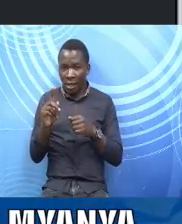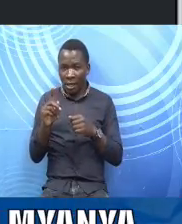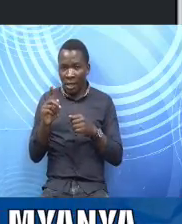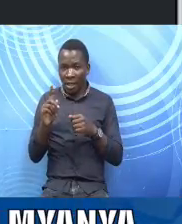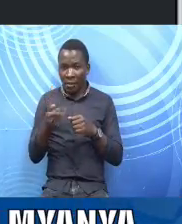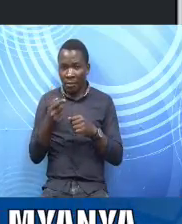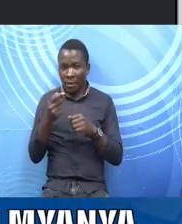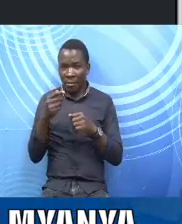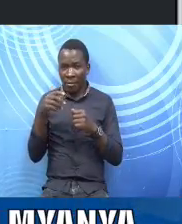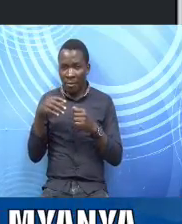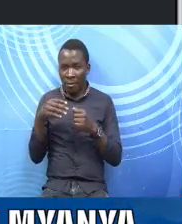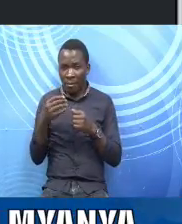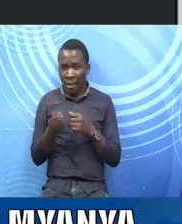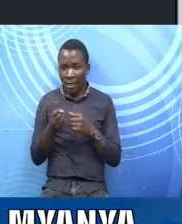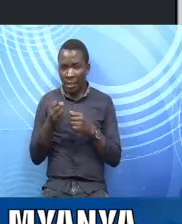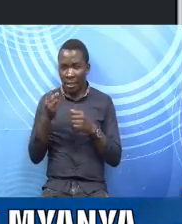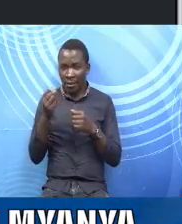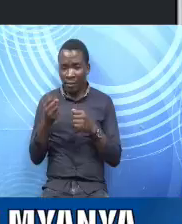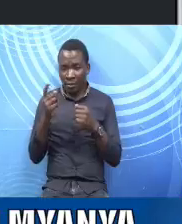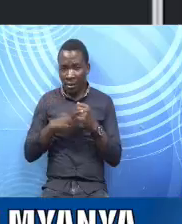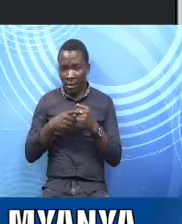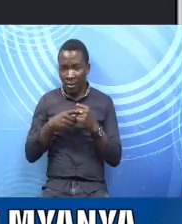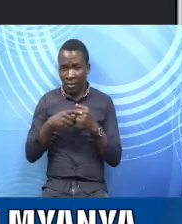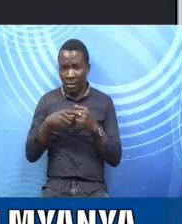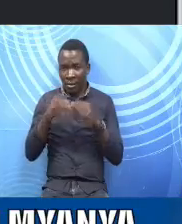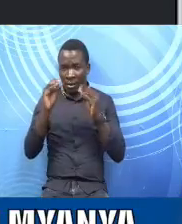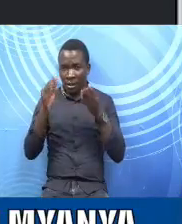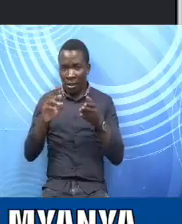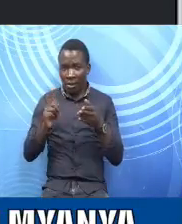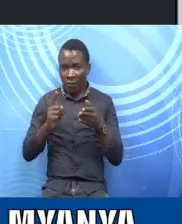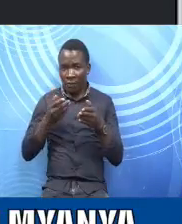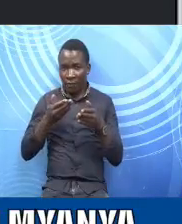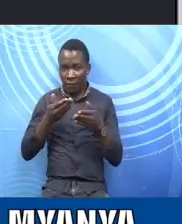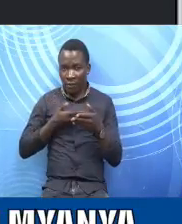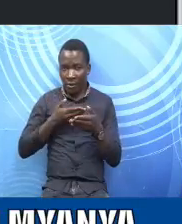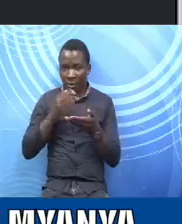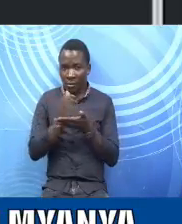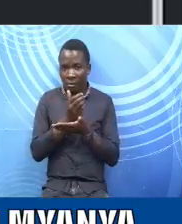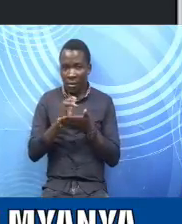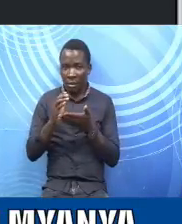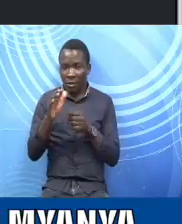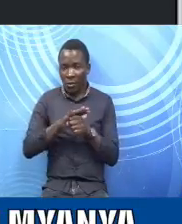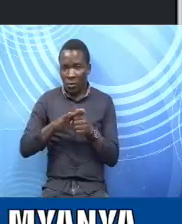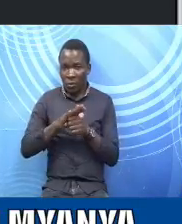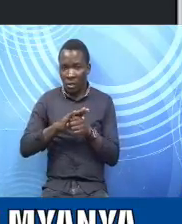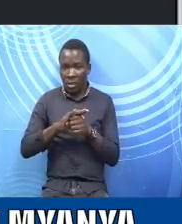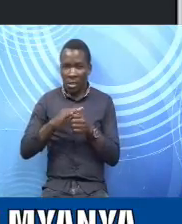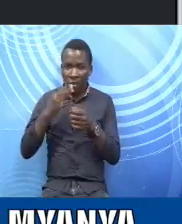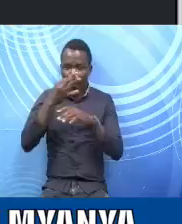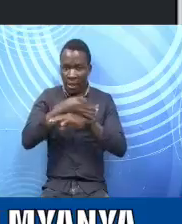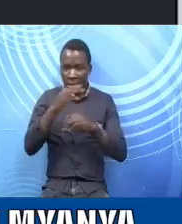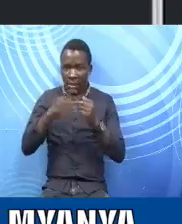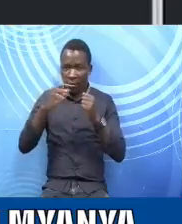1,556, hanyuma abarimu badafite dosiye zituzuye bagere ku 8,000, uko kwibeshya ntabwo bishoboka. Abarimu